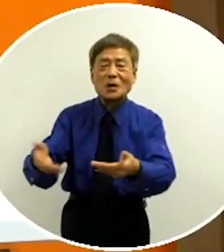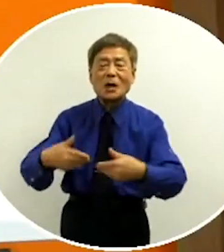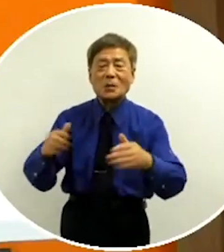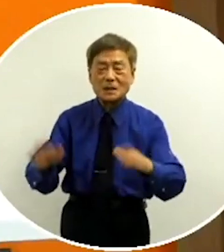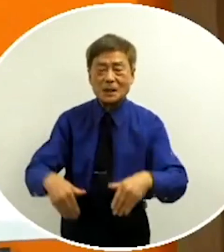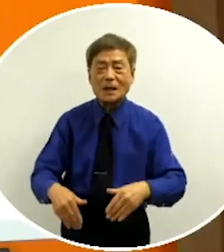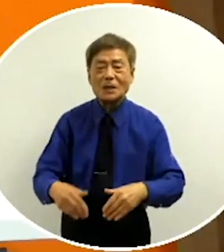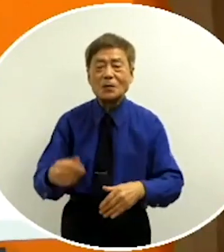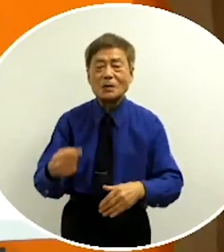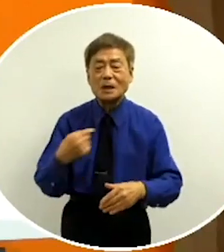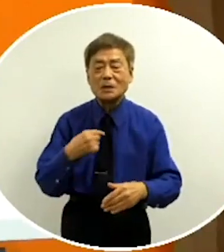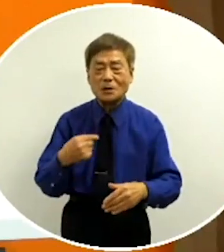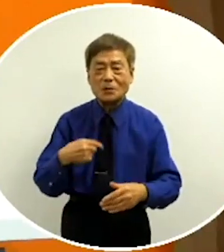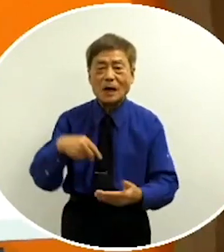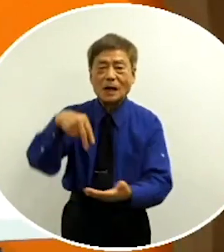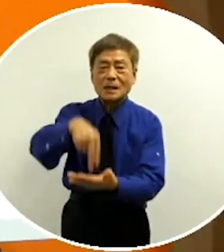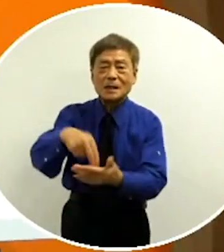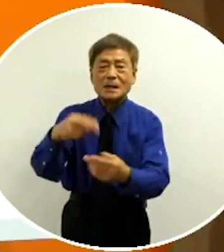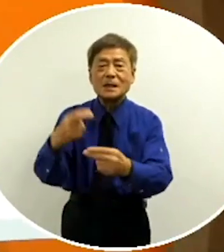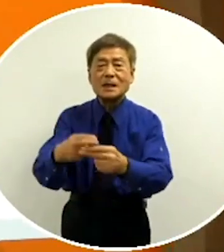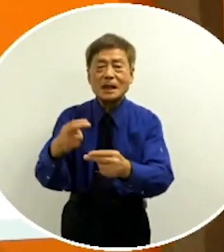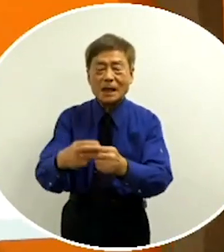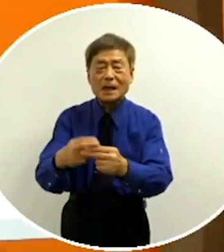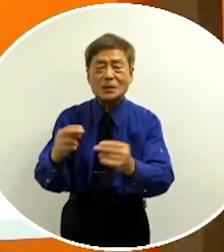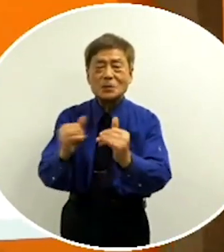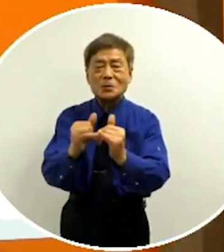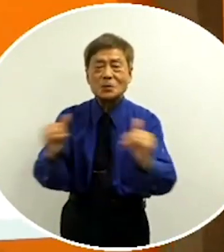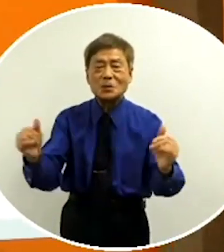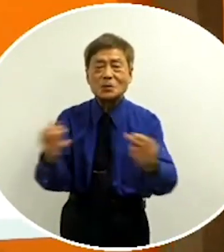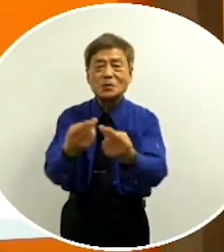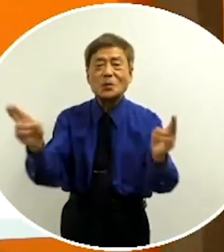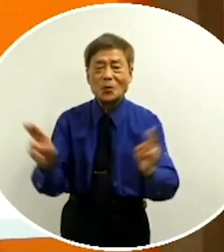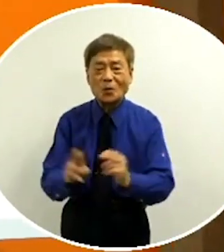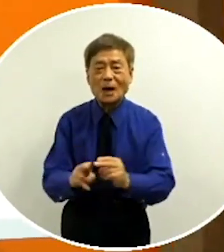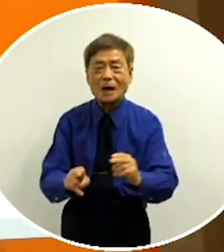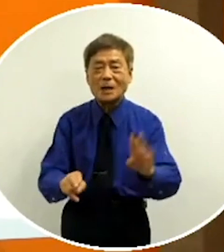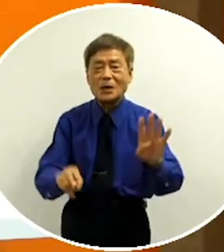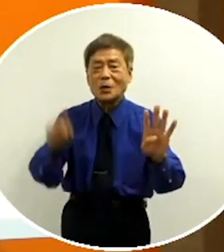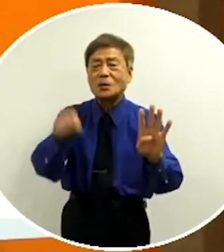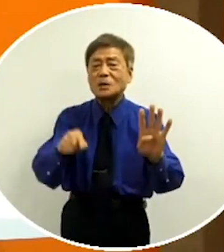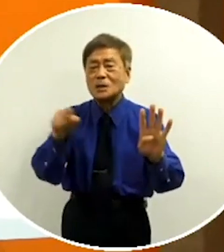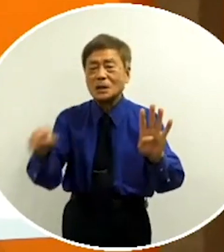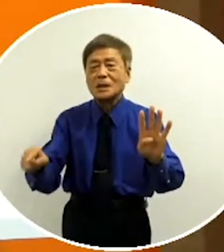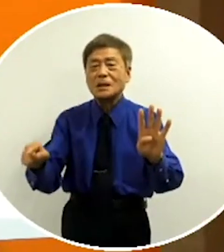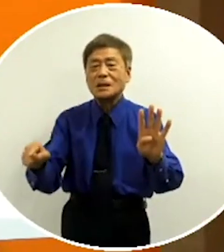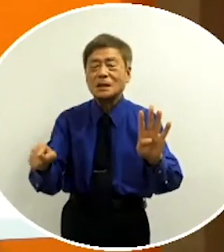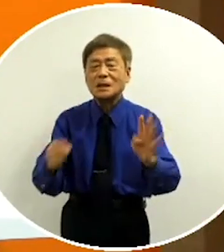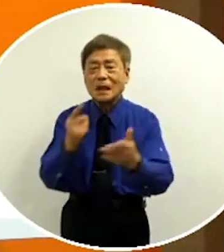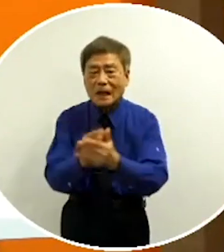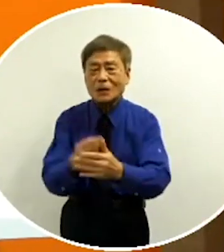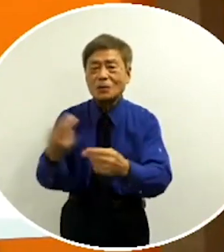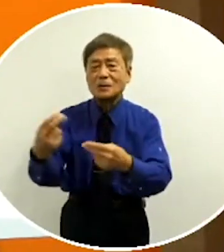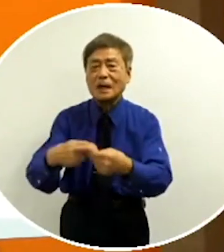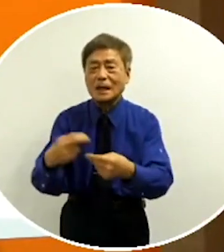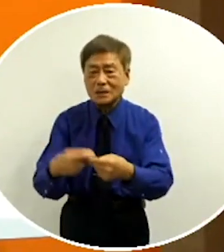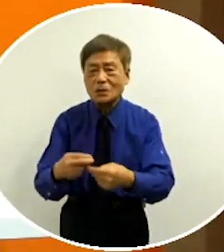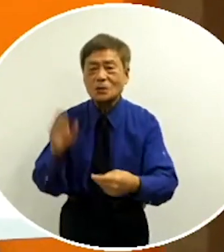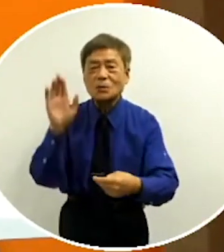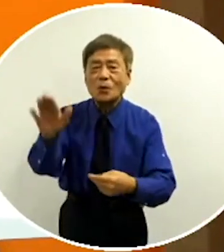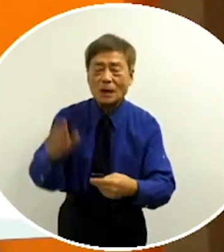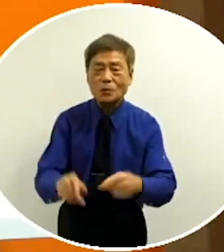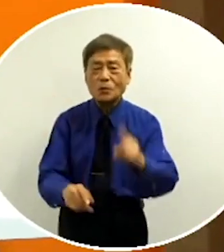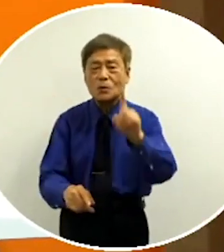意見民主党の地方議員が4人しかいなかったところに18に参加してくださっていき22